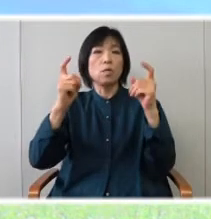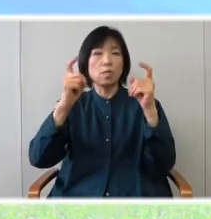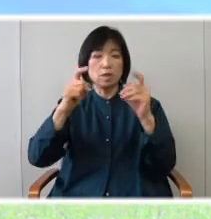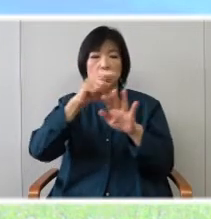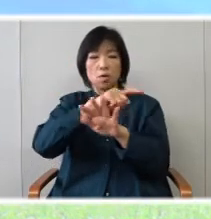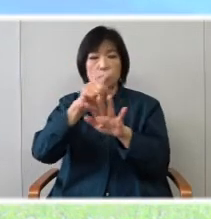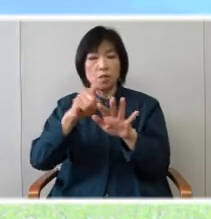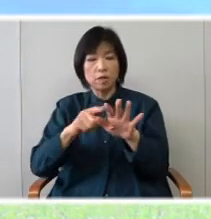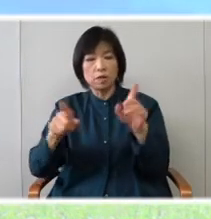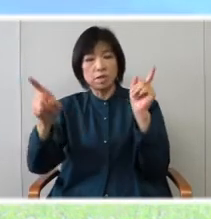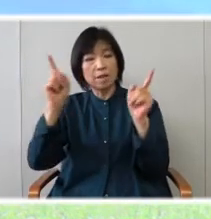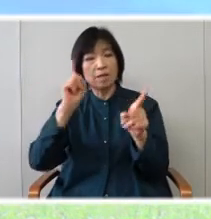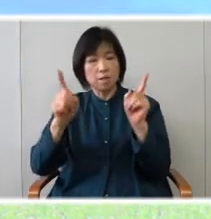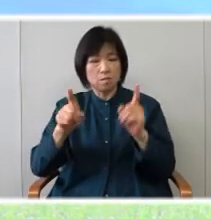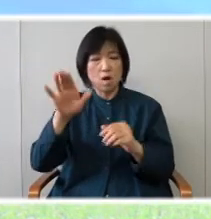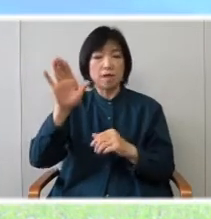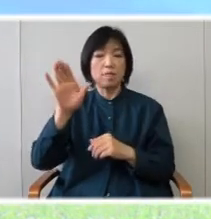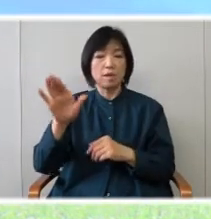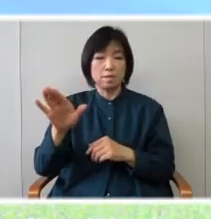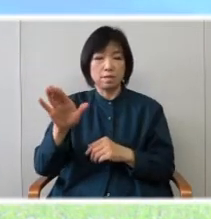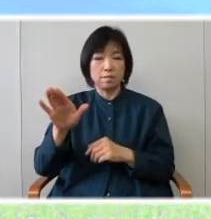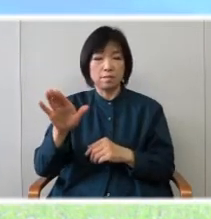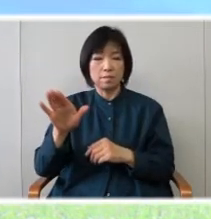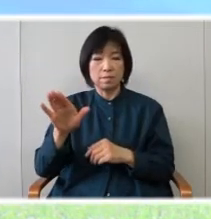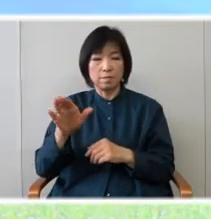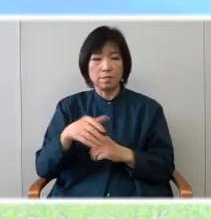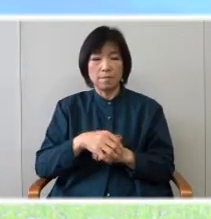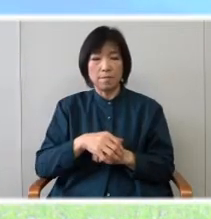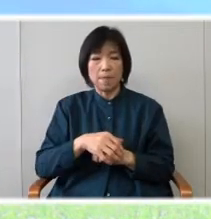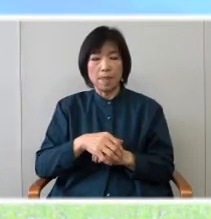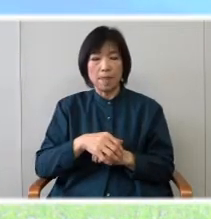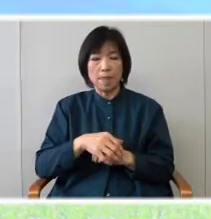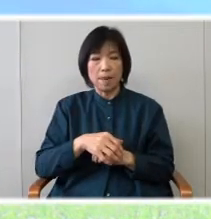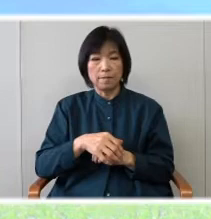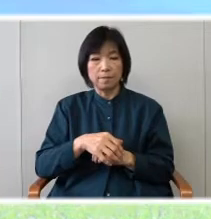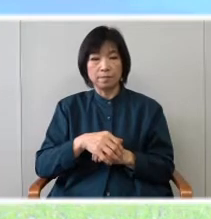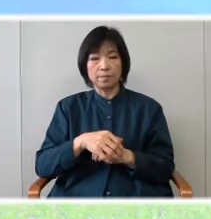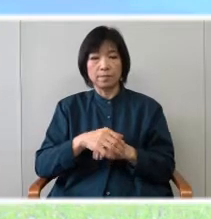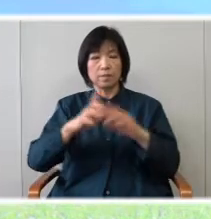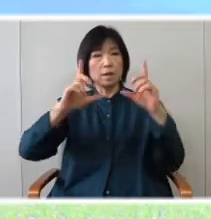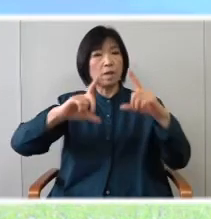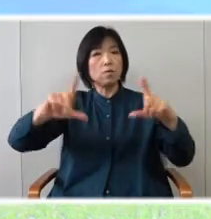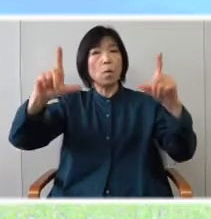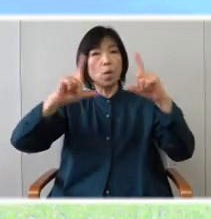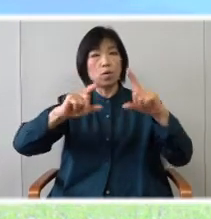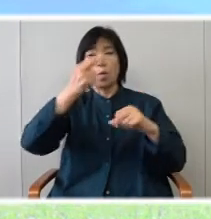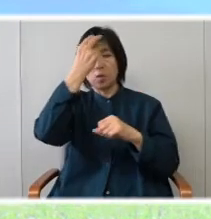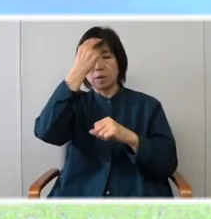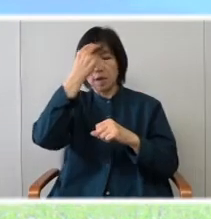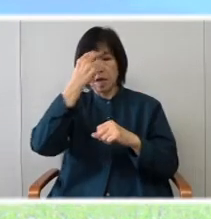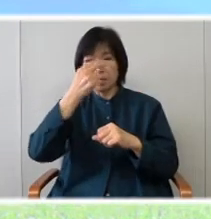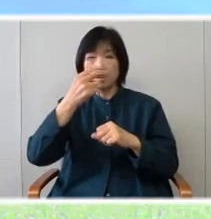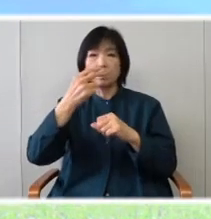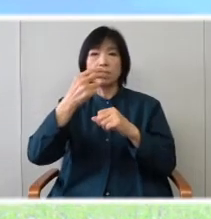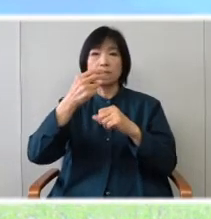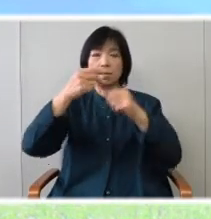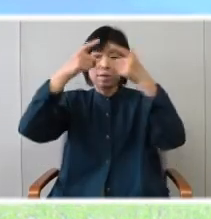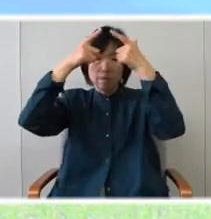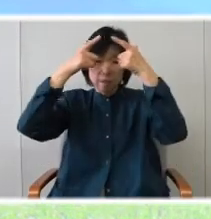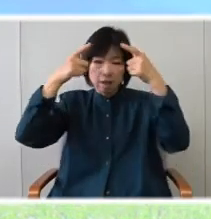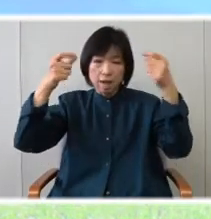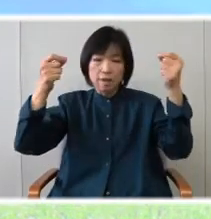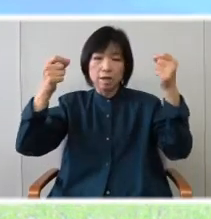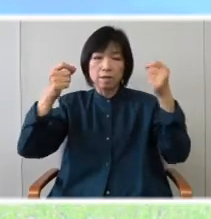で、10月29日、これも3年ぶりなんですが、東京芸術大学のフルオーケスト